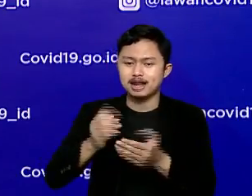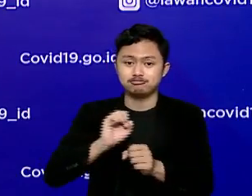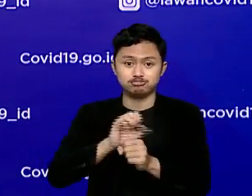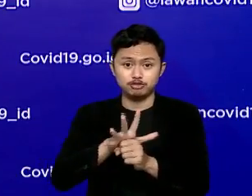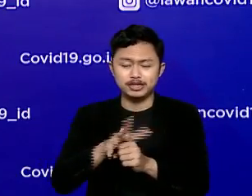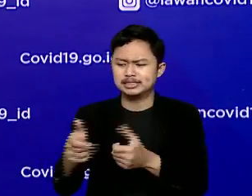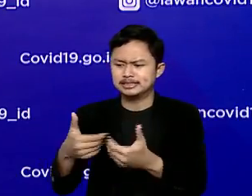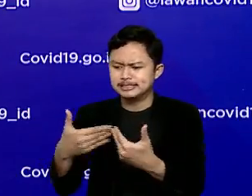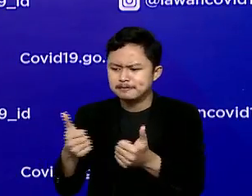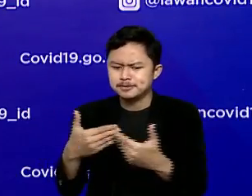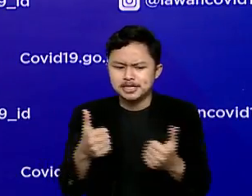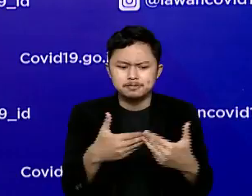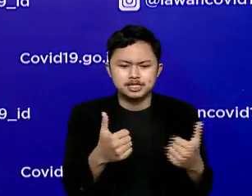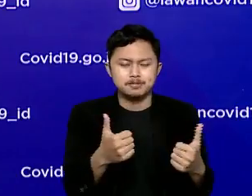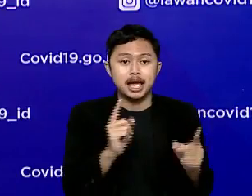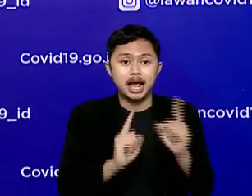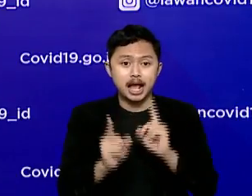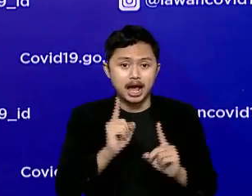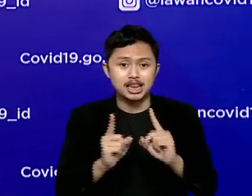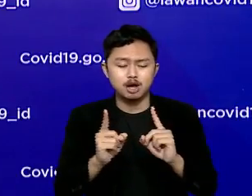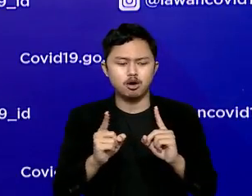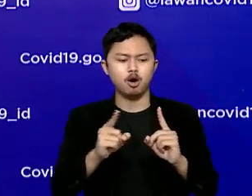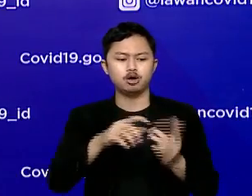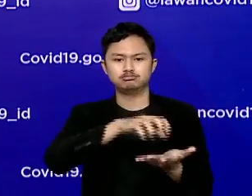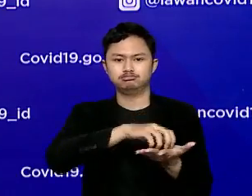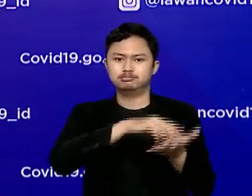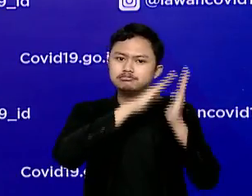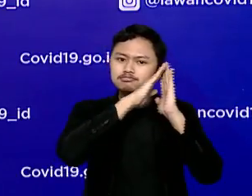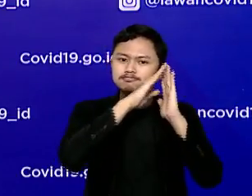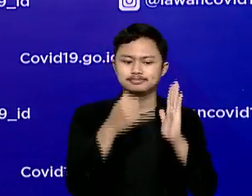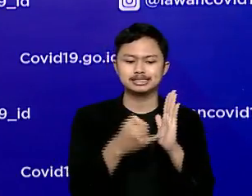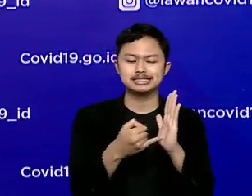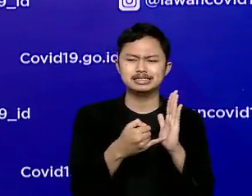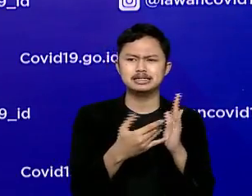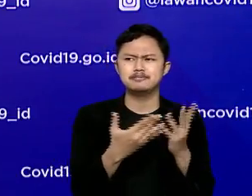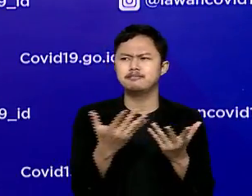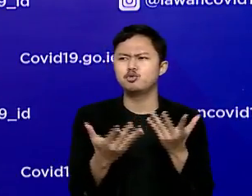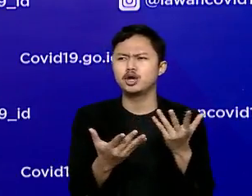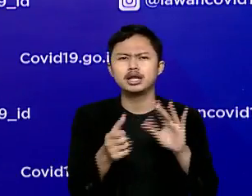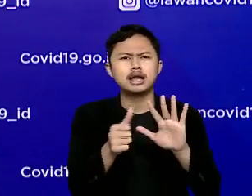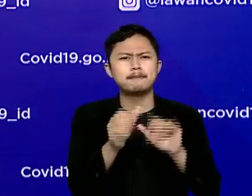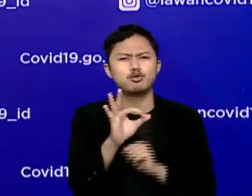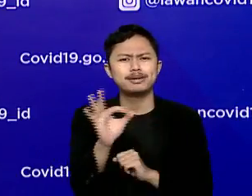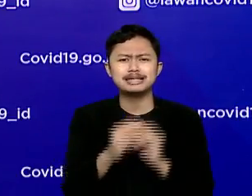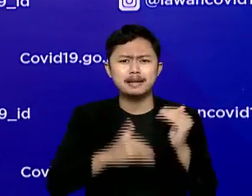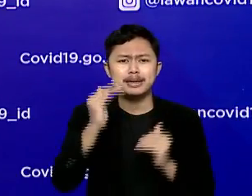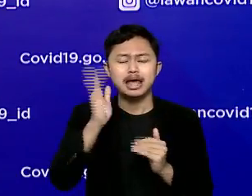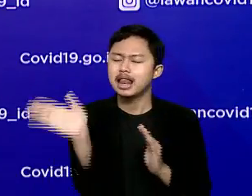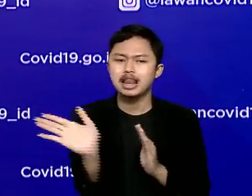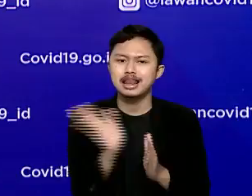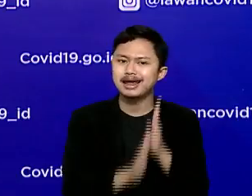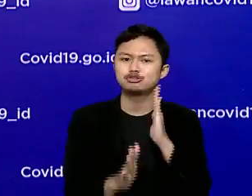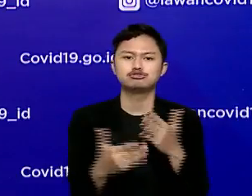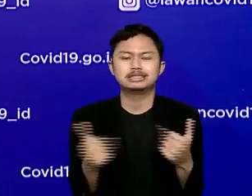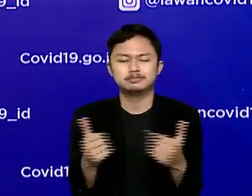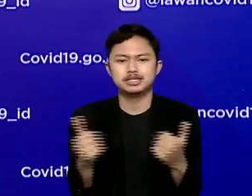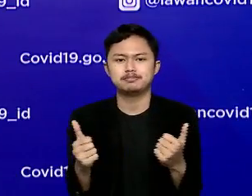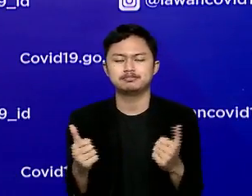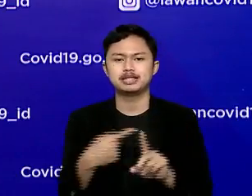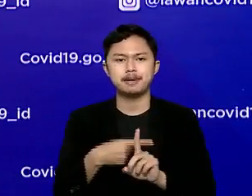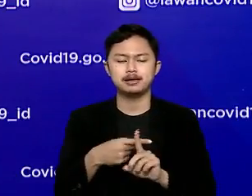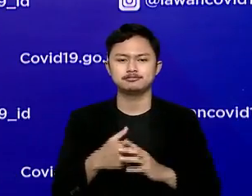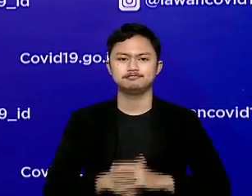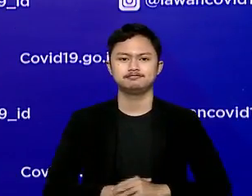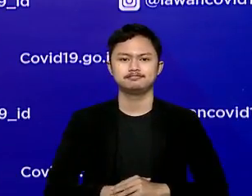COVID-19 jika kapasitas keterisiannya sudah melebihi 60% kapasitas.